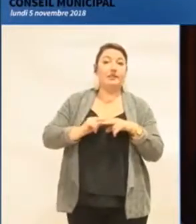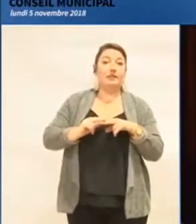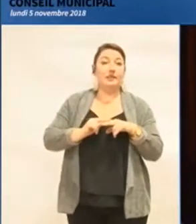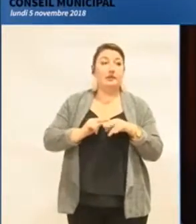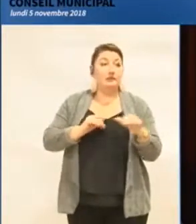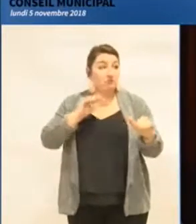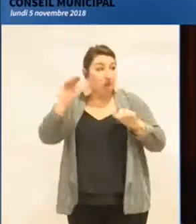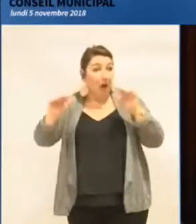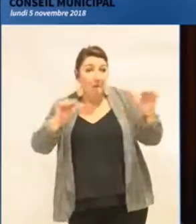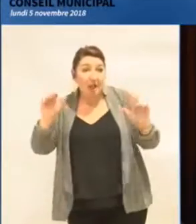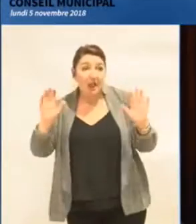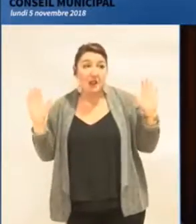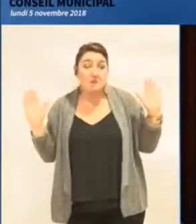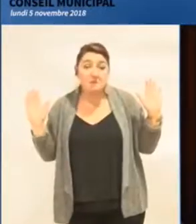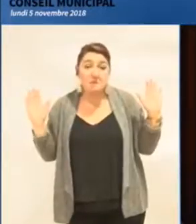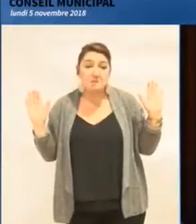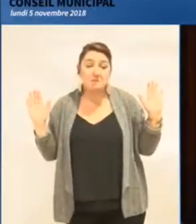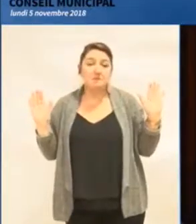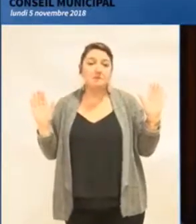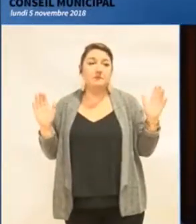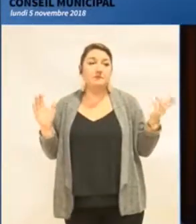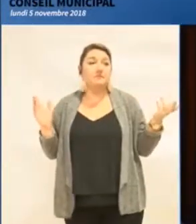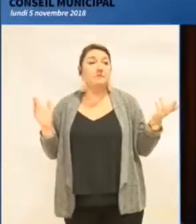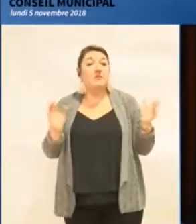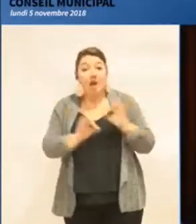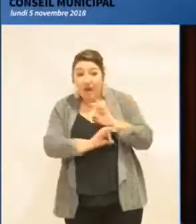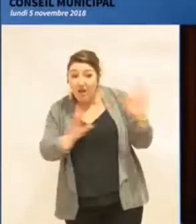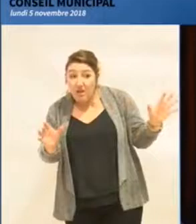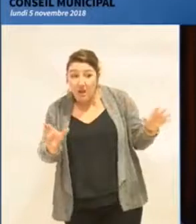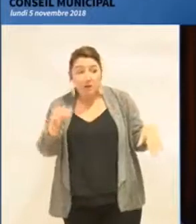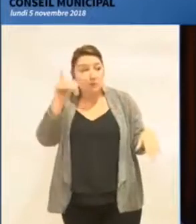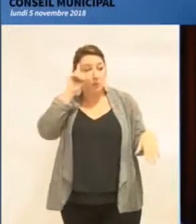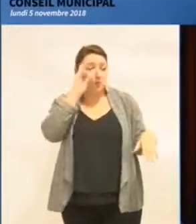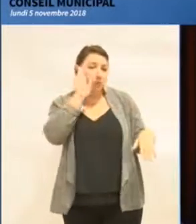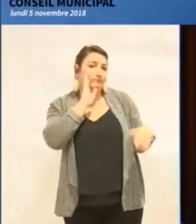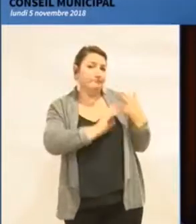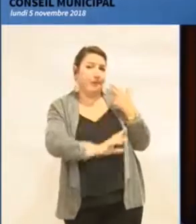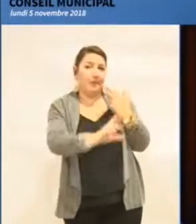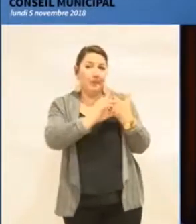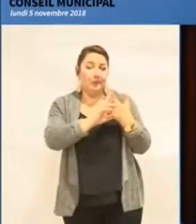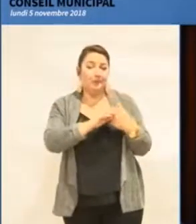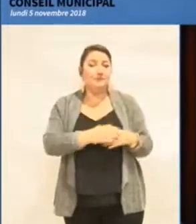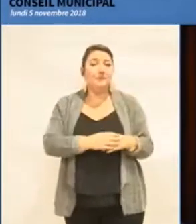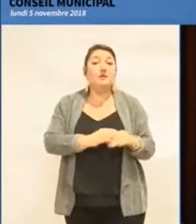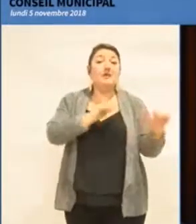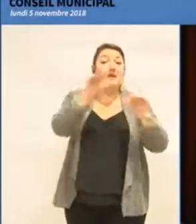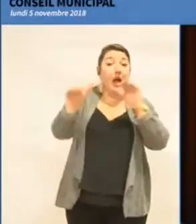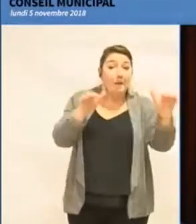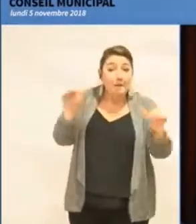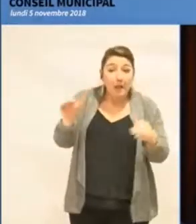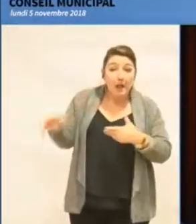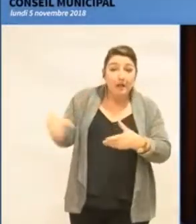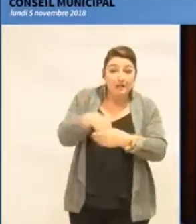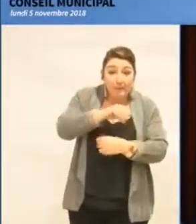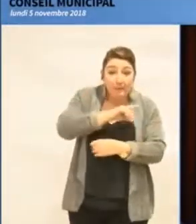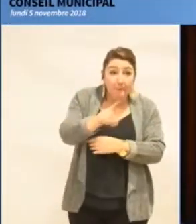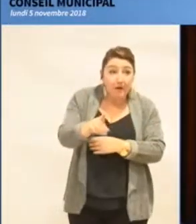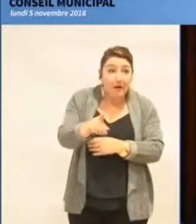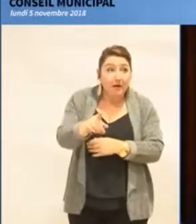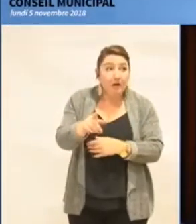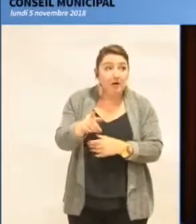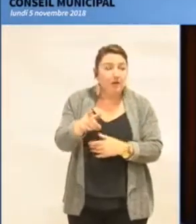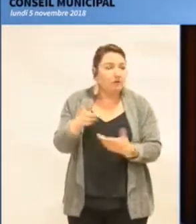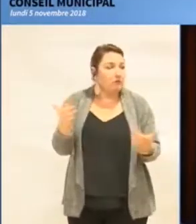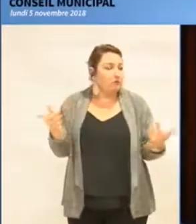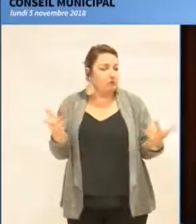été sollicités? Sinon, pourquoi? Ce serait bien que vous puissiez nous le dire. Si oui, et ce serait plus embêtant,